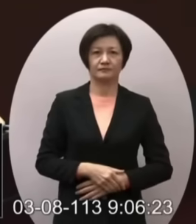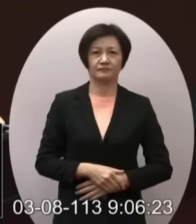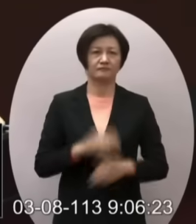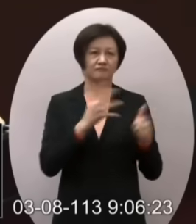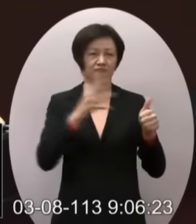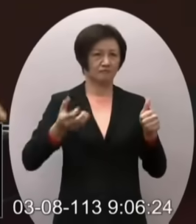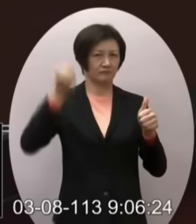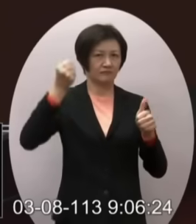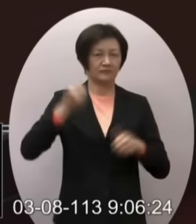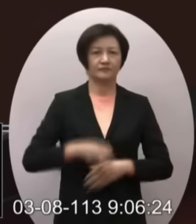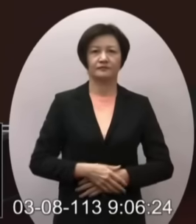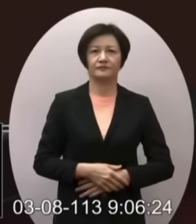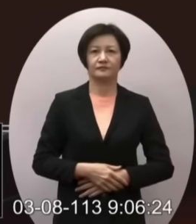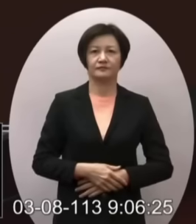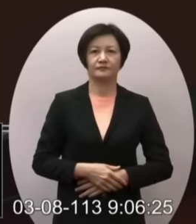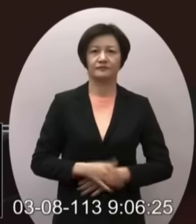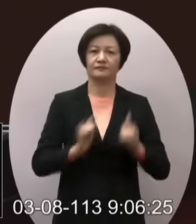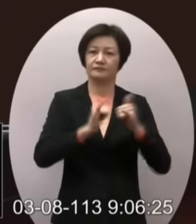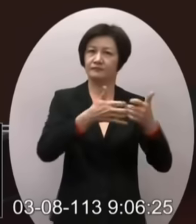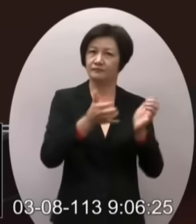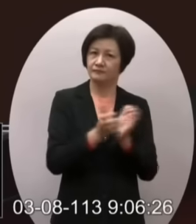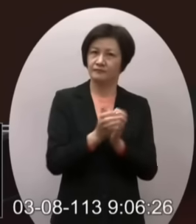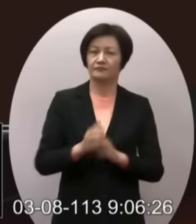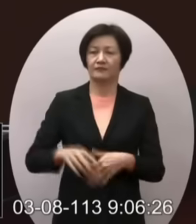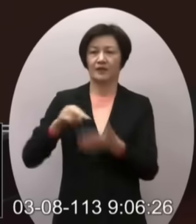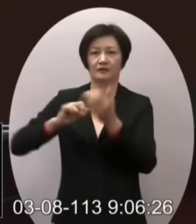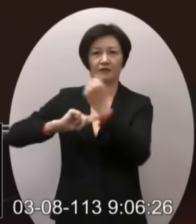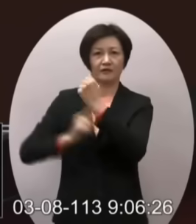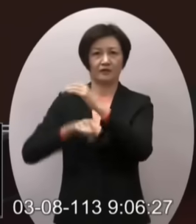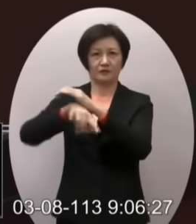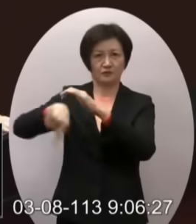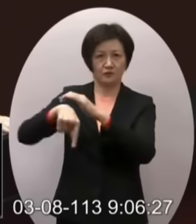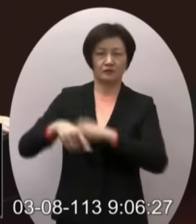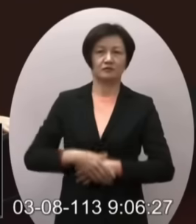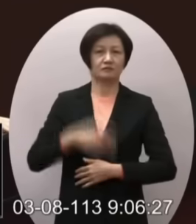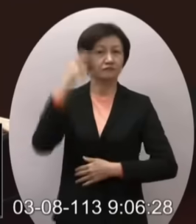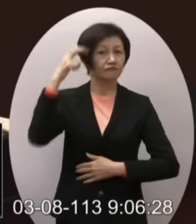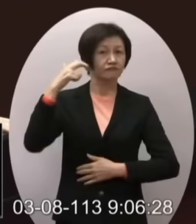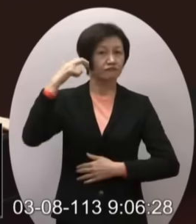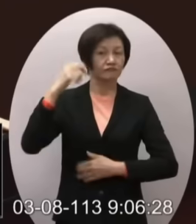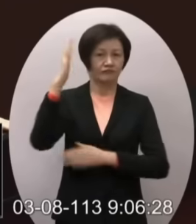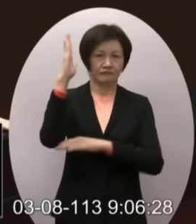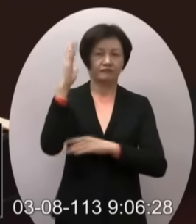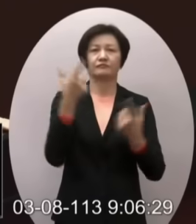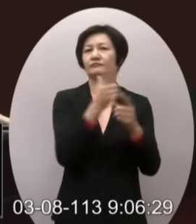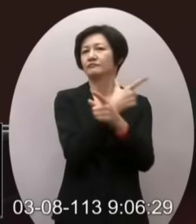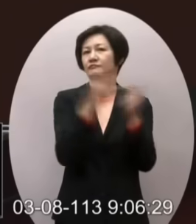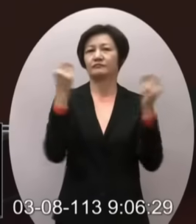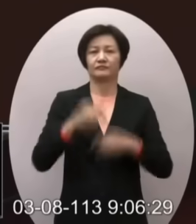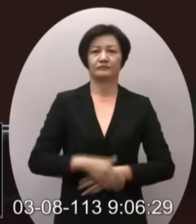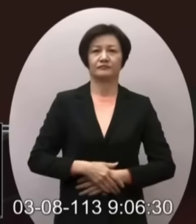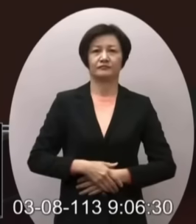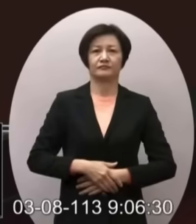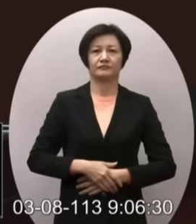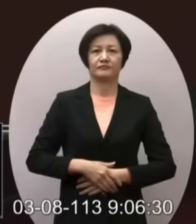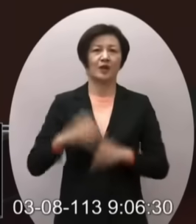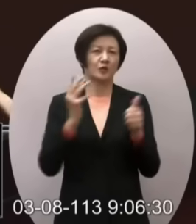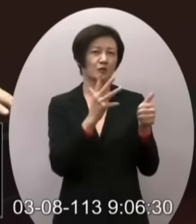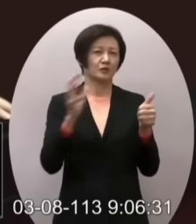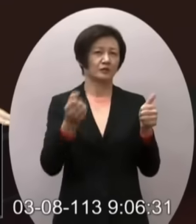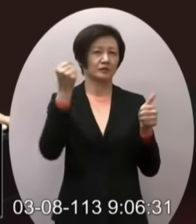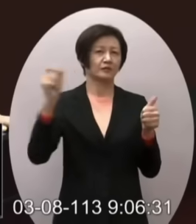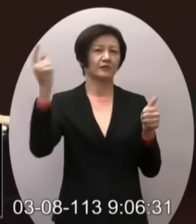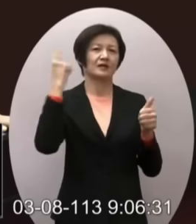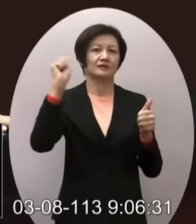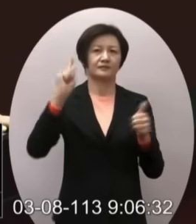权不管是在民间、在立法院、在宪政上，质询权就是为了赋予我们